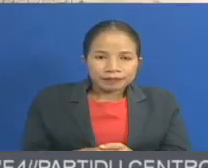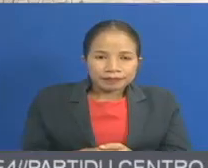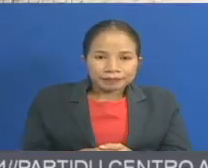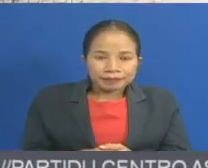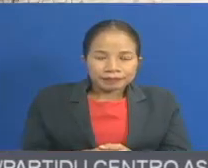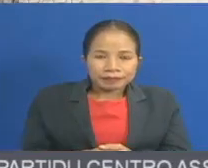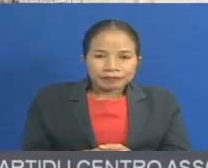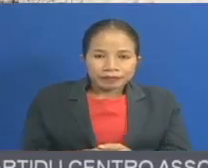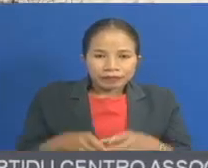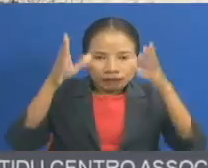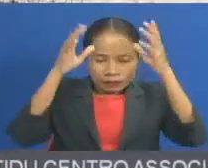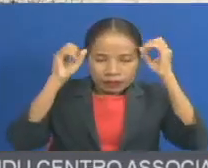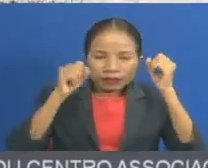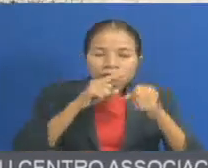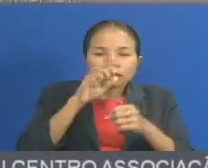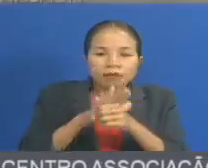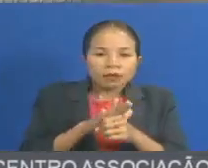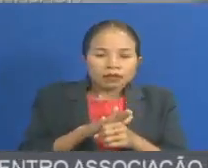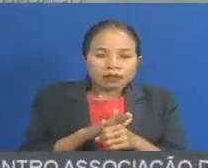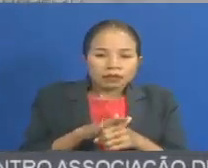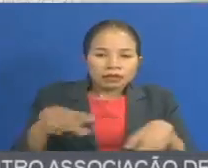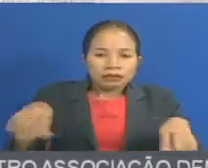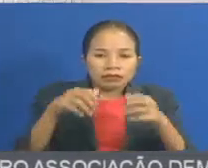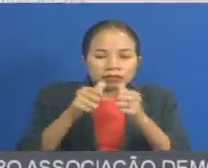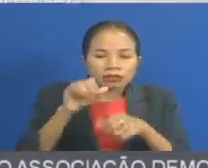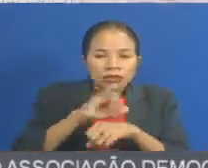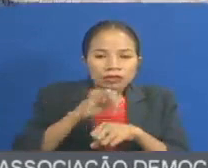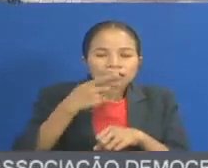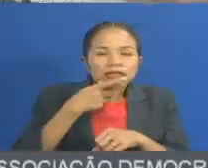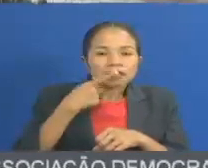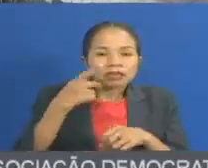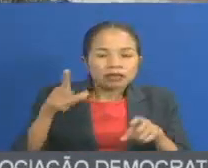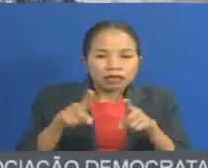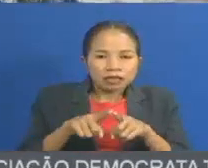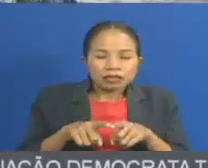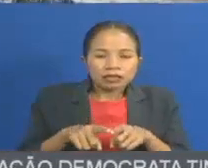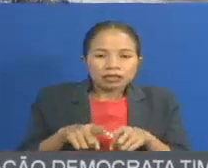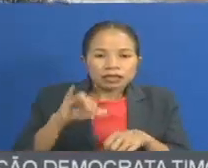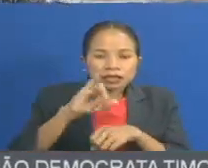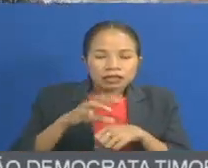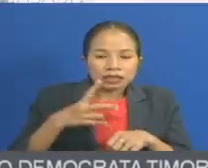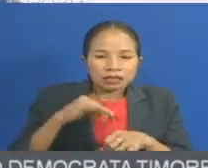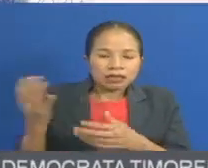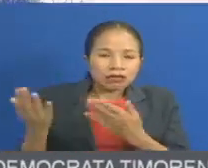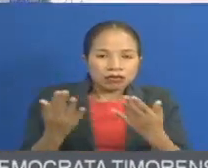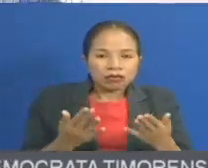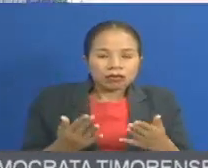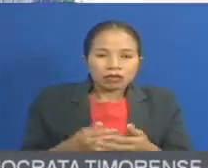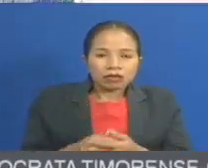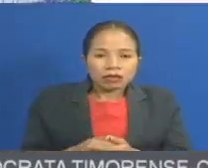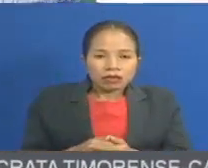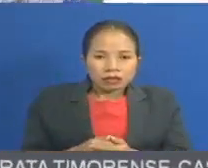si Presidente Undertim promete mos atu coordena o Igreja Católica, hanesan diocese dili, hodi lori fila urna bispo